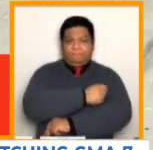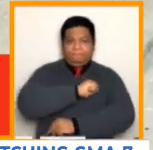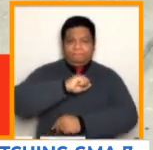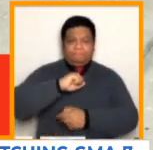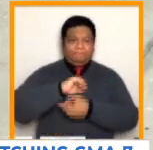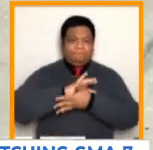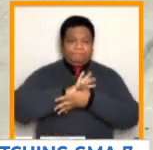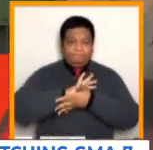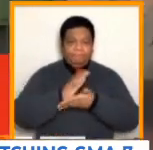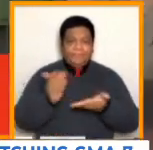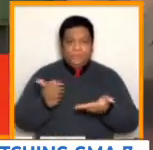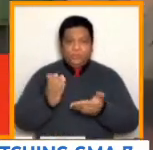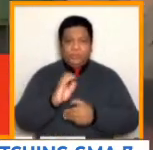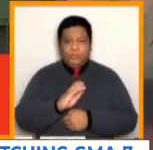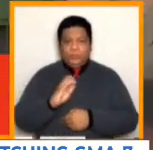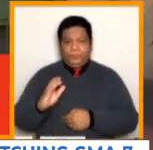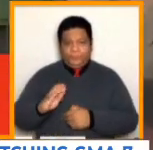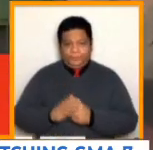City.